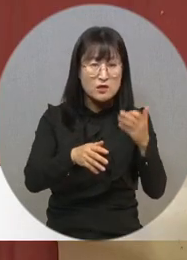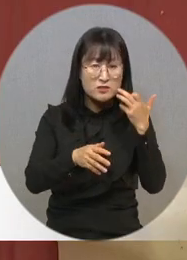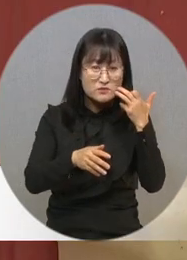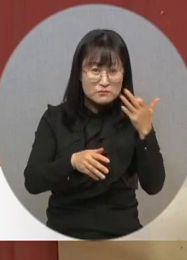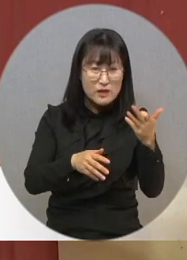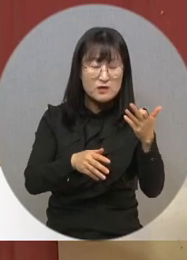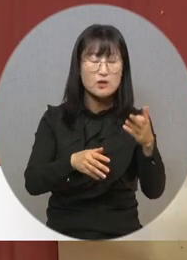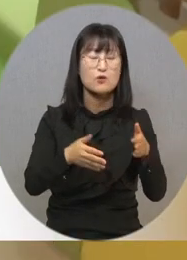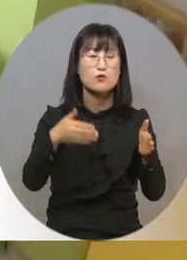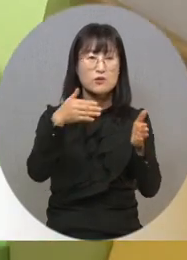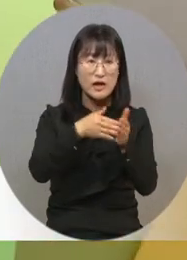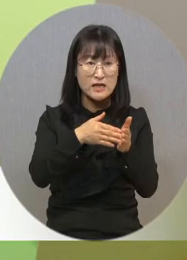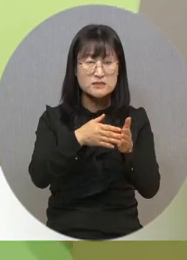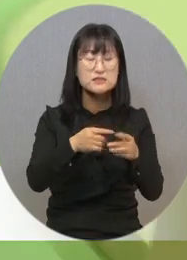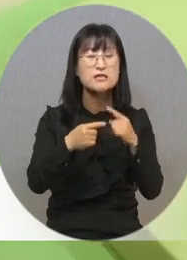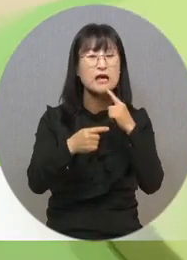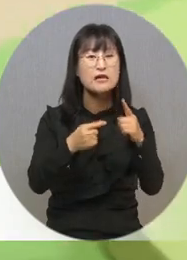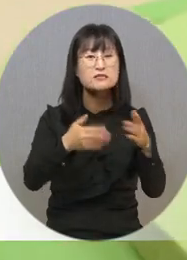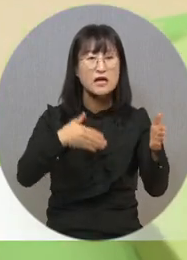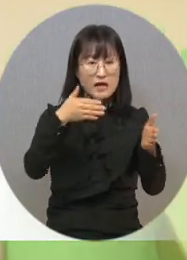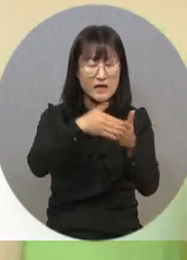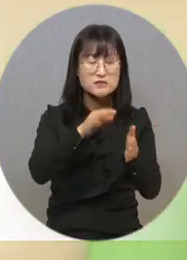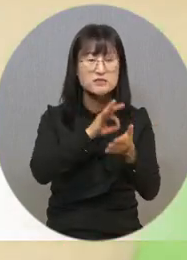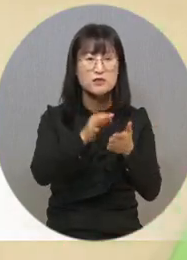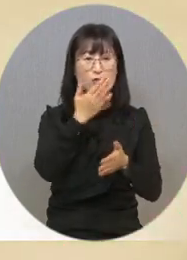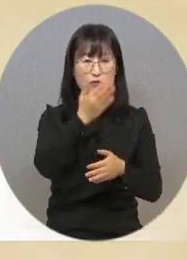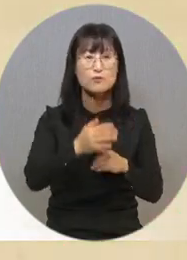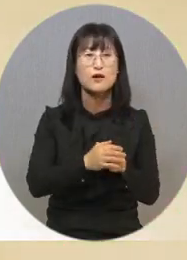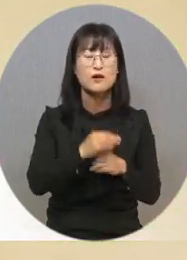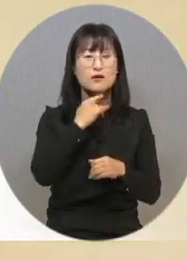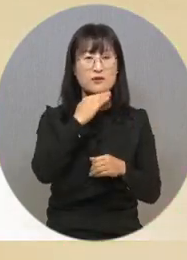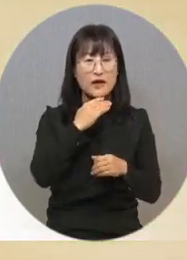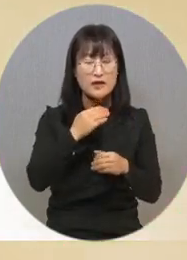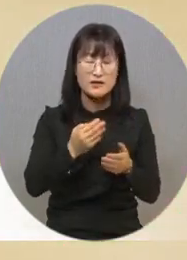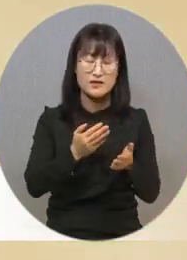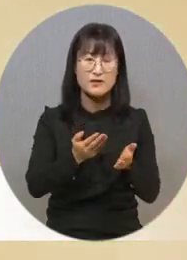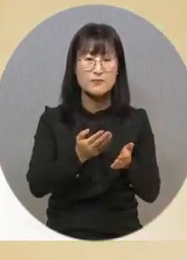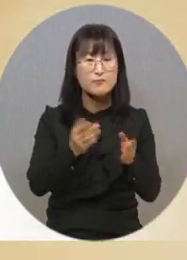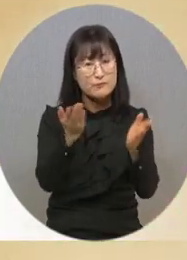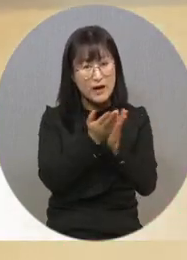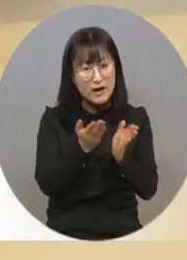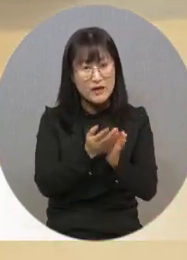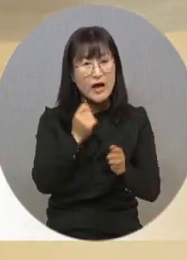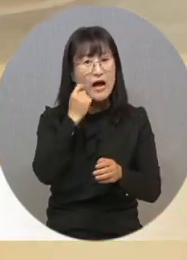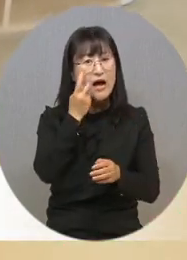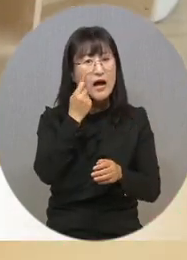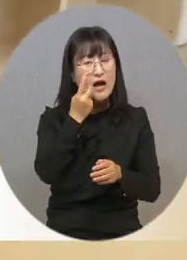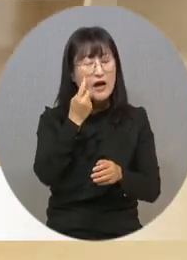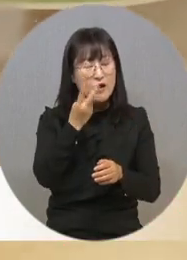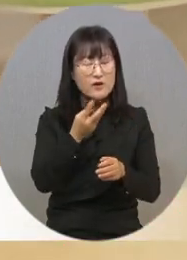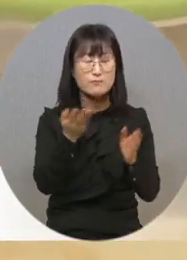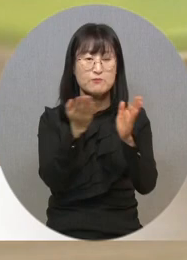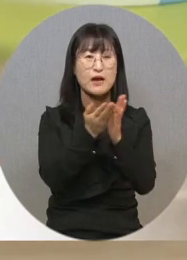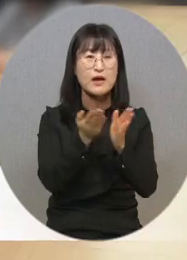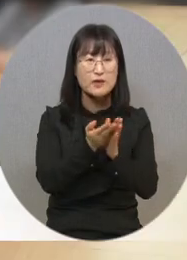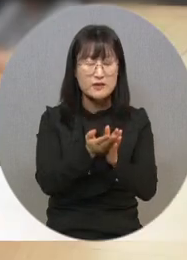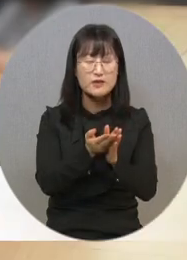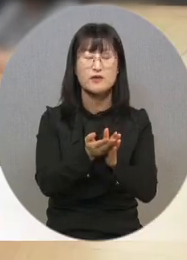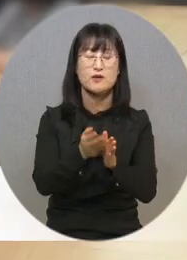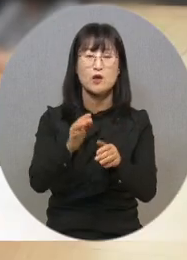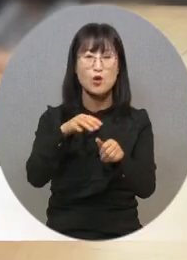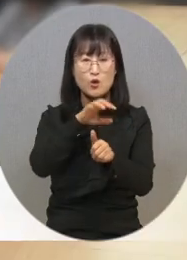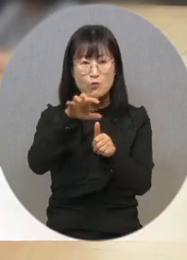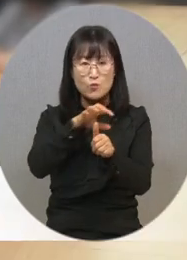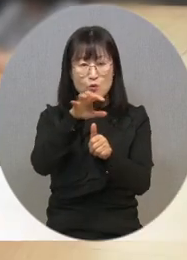영아가 입소해 1세까지 이용할 수 있으며 월령별 영아 발달에 맞는 프로그램과 이유식 등 맞춤형 보육